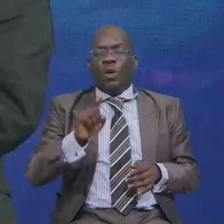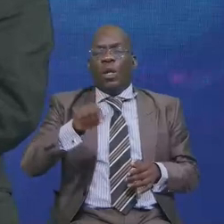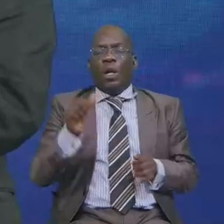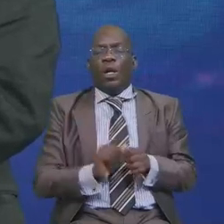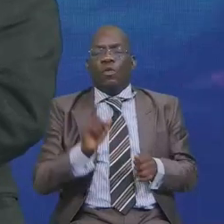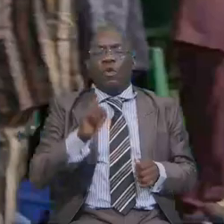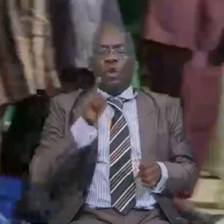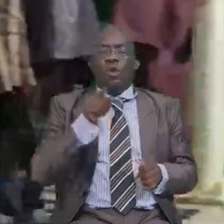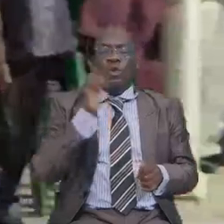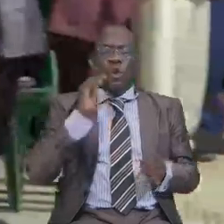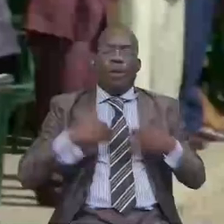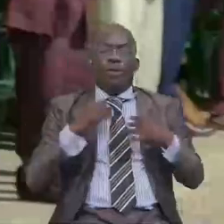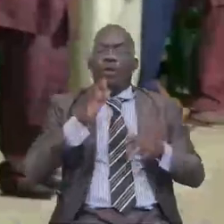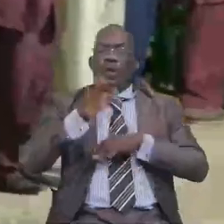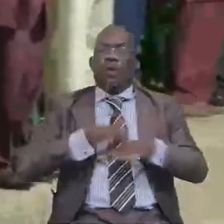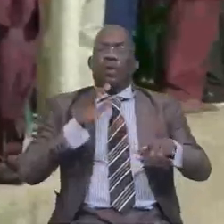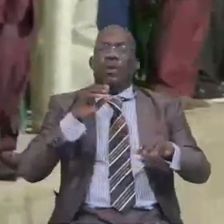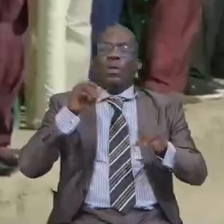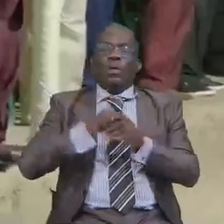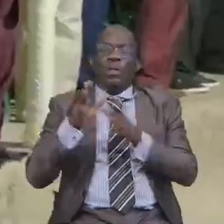nom de Jésus.